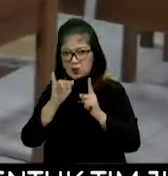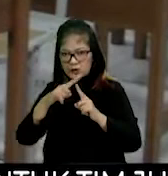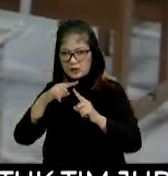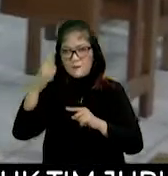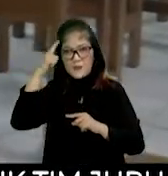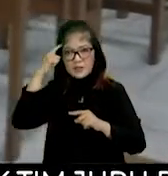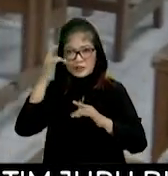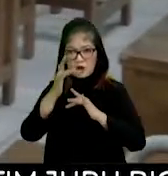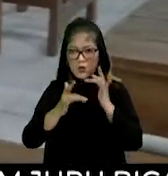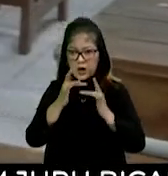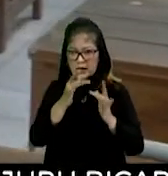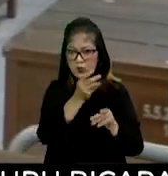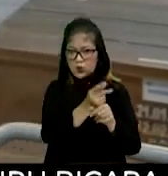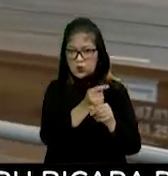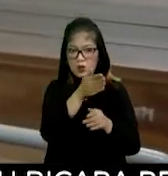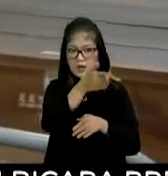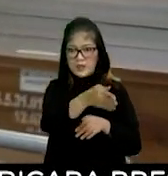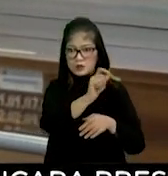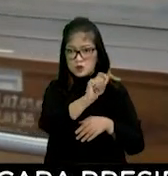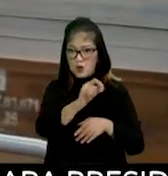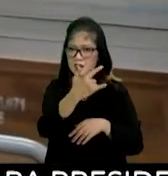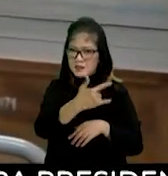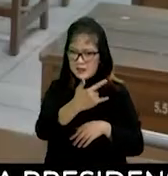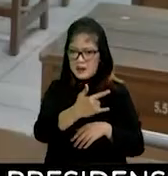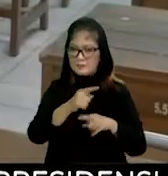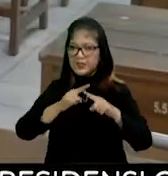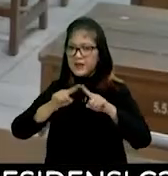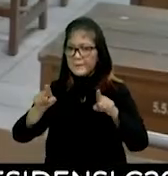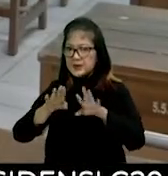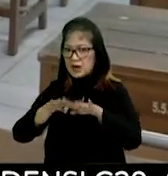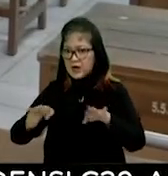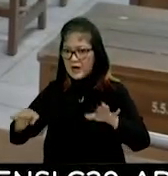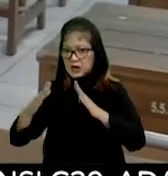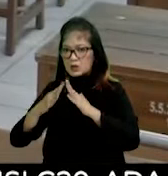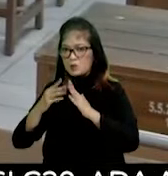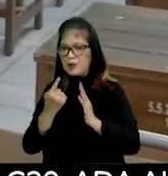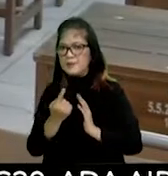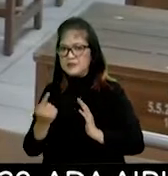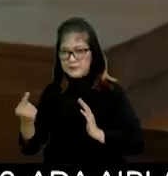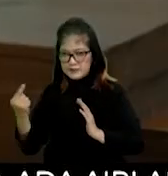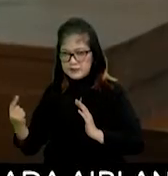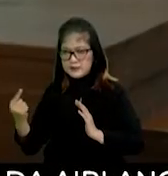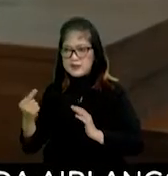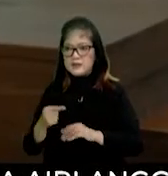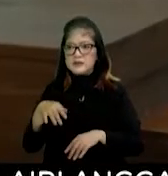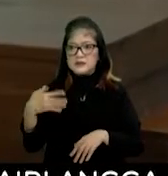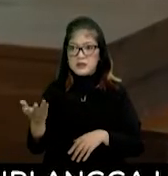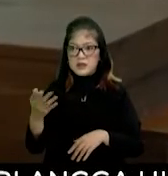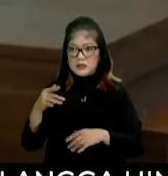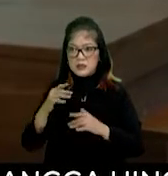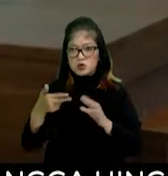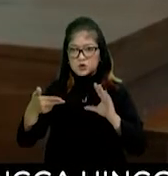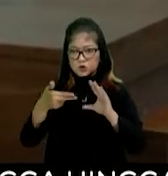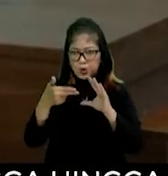ke sekolah untuk melakukan pengajaran, sedangkan siswa berada di rumahnya masing-masing dengan menggunakan aplikasi Zoom Meeting. Kemudian